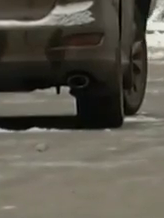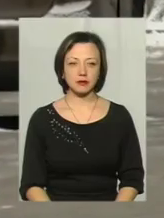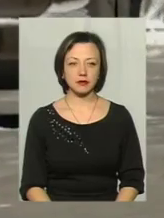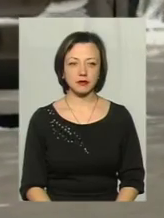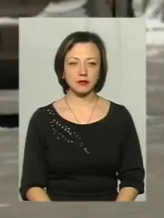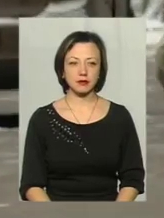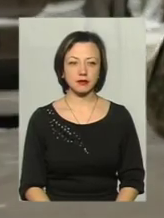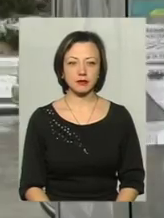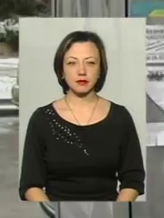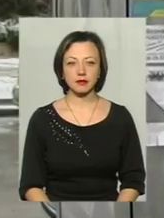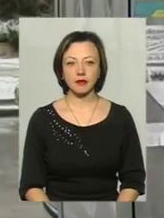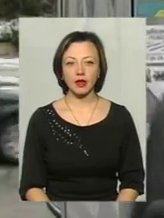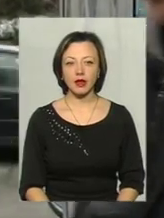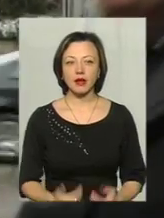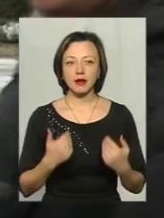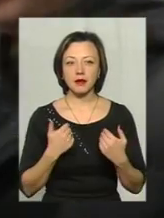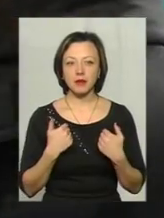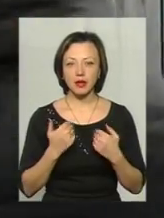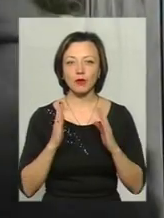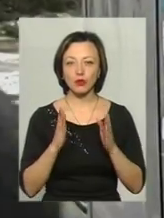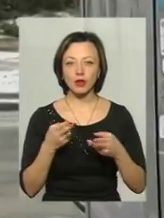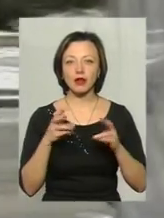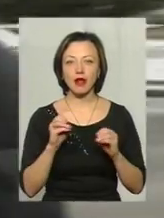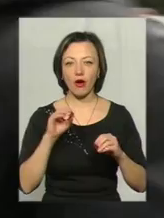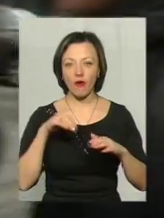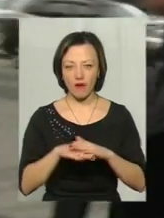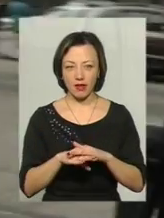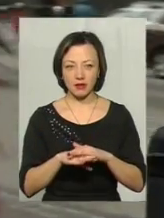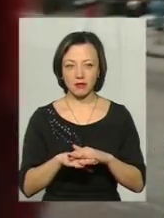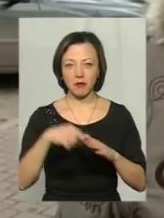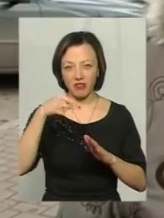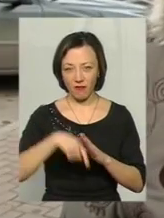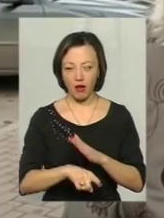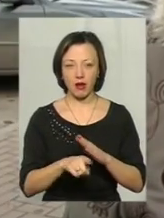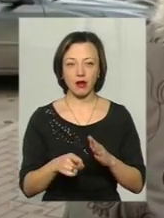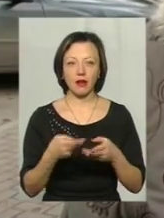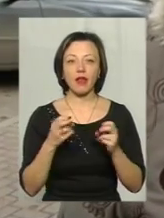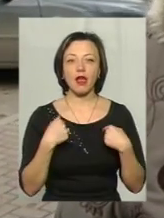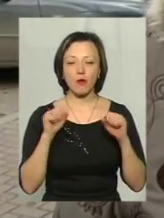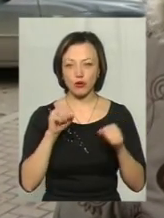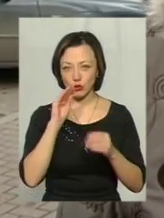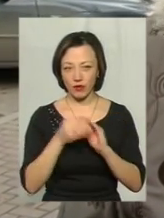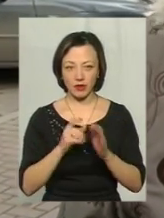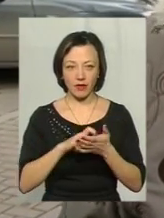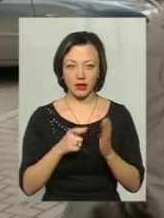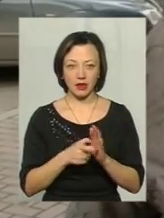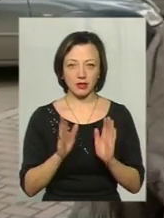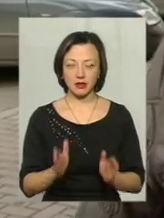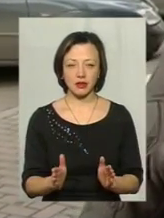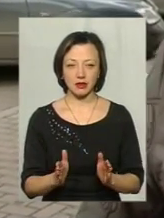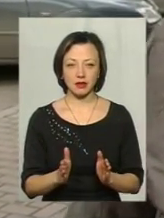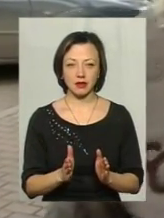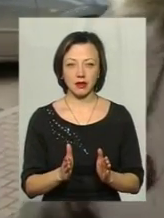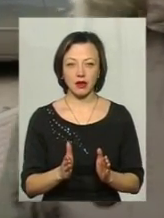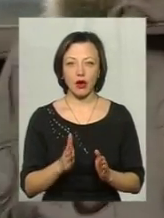Мені буде де сховатись, тільки краще, щоб такого не було. А де будете ховатись? В підвалі. А де ж я можу сховатися? У квартирі тільки. Ну,